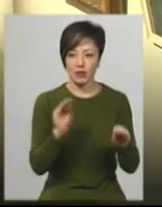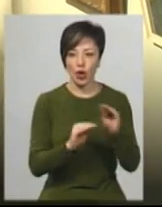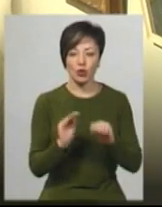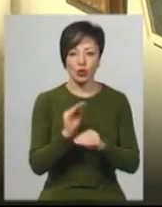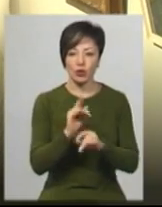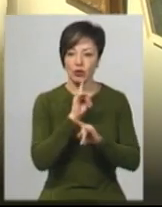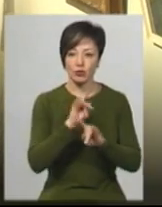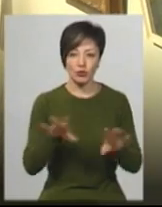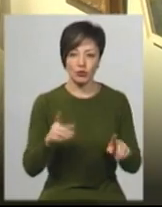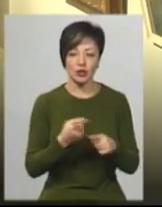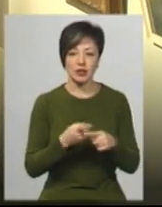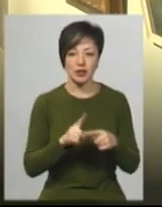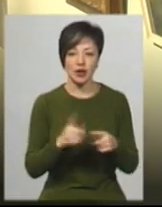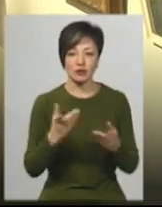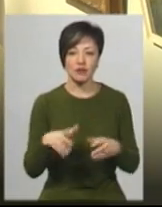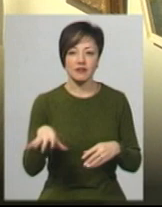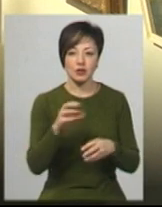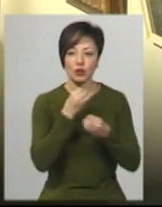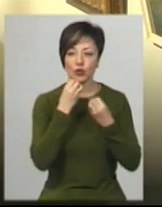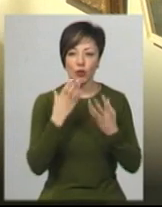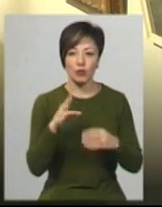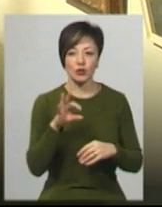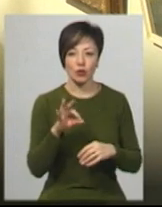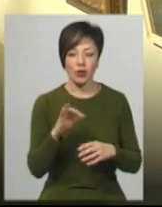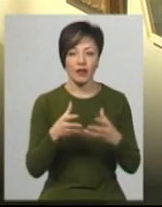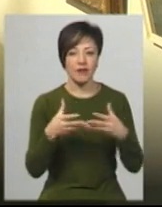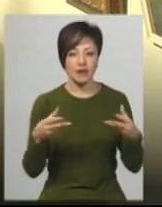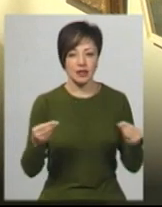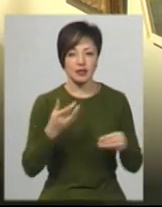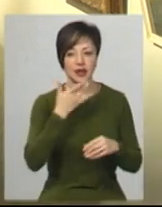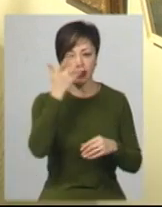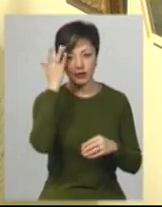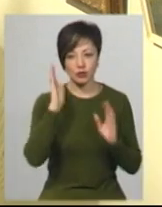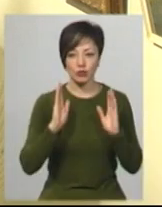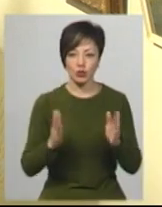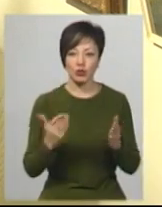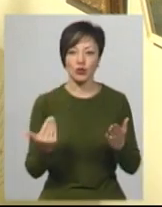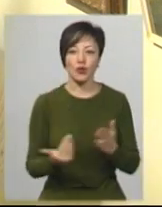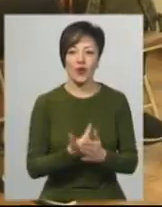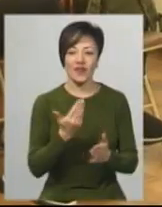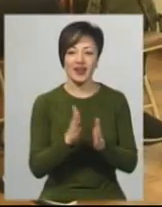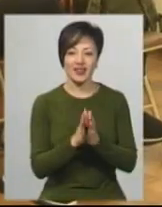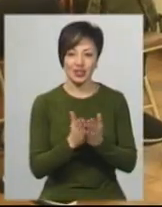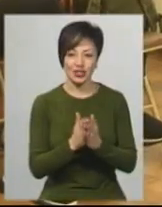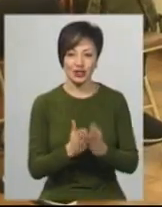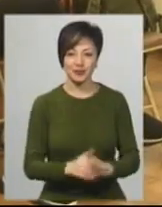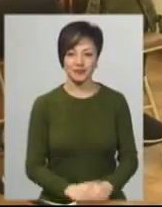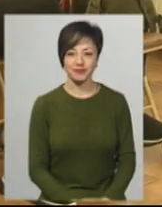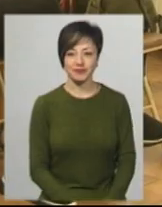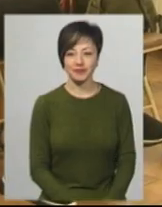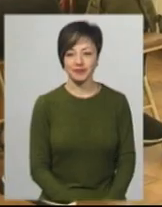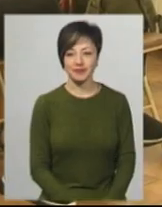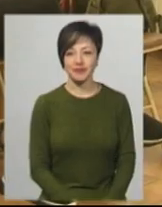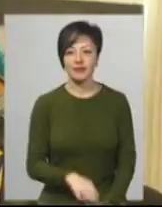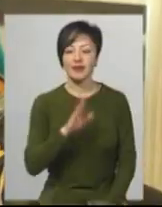не буде, тому що якщо все складеться добре, то на весну або на літо буде вже нова книжка. Відвідувачка закладу